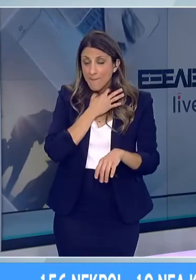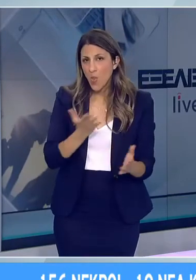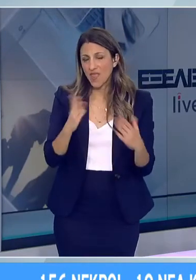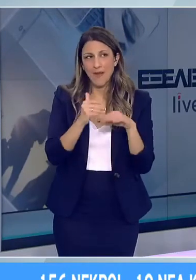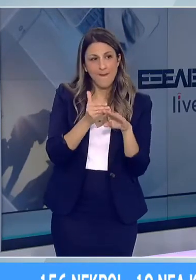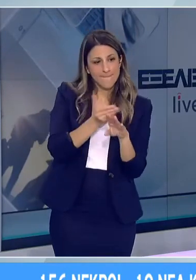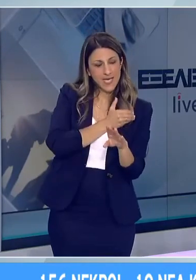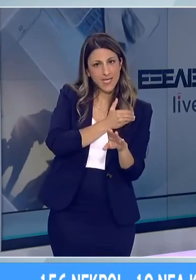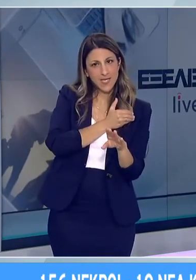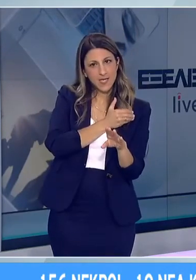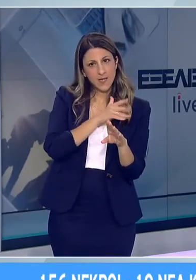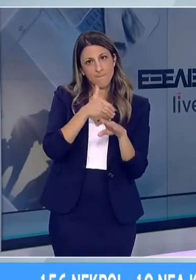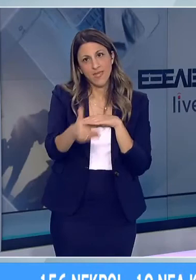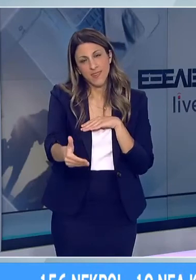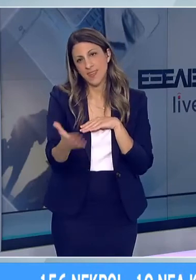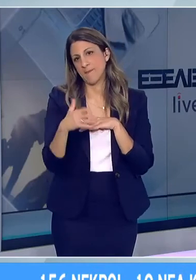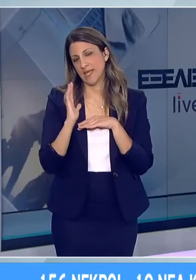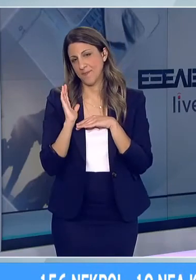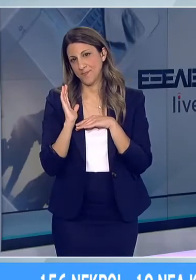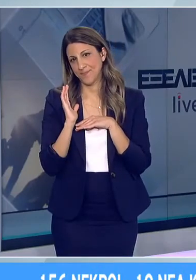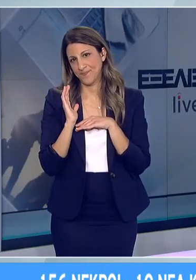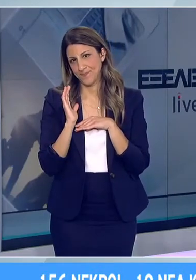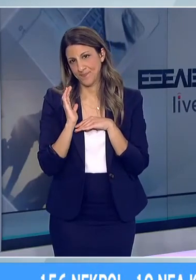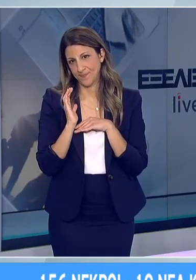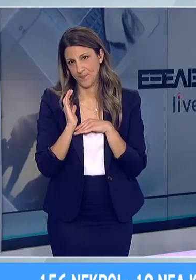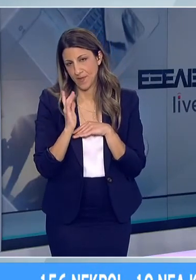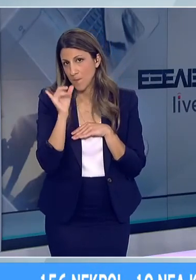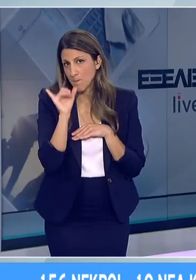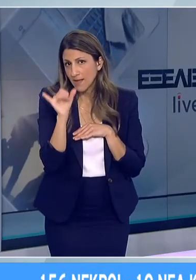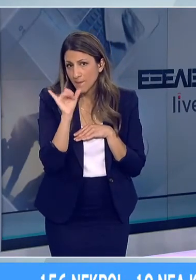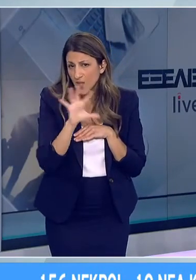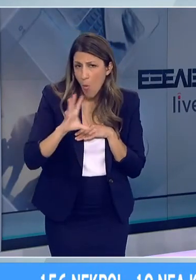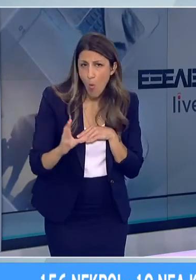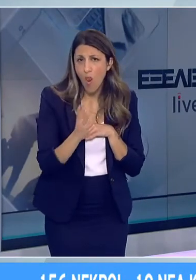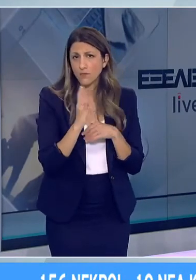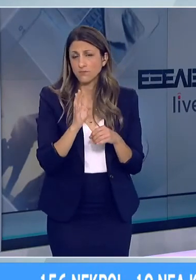πριν, ούτε κατά τη διάρκεια, ούτε και τώρα, το οποίο δεν